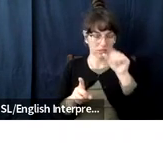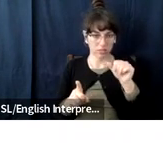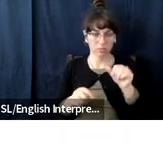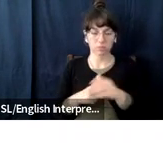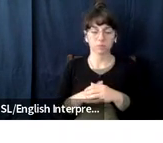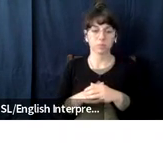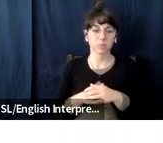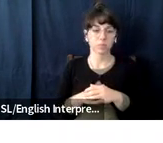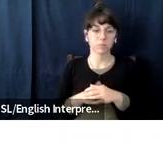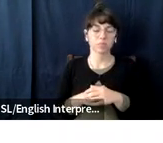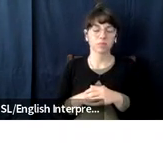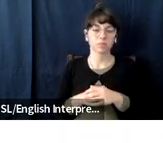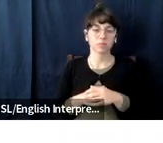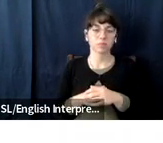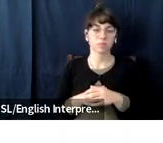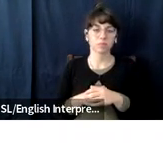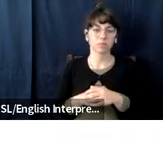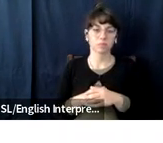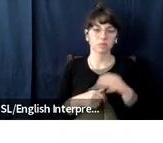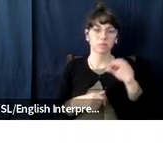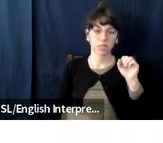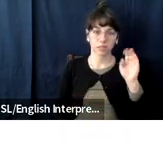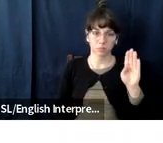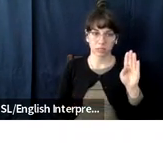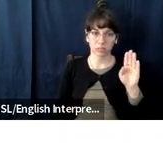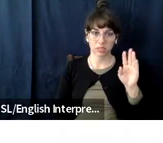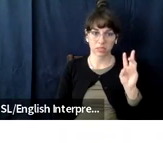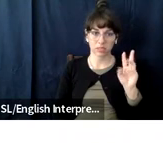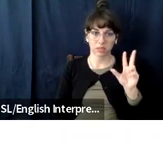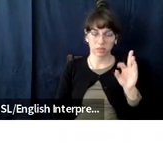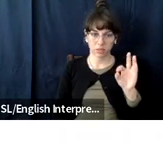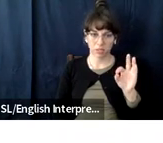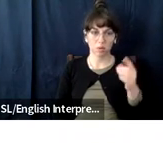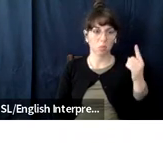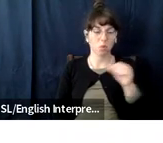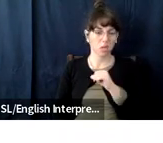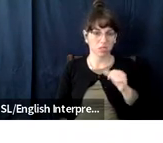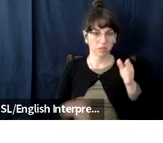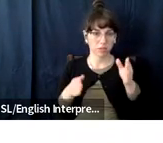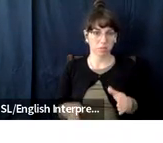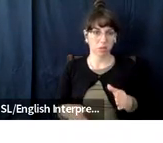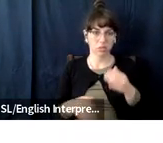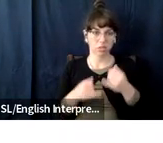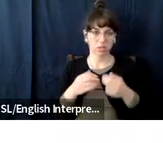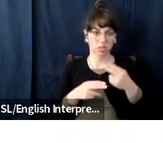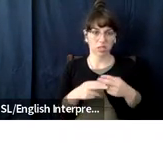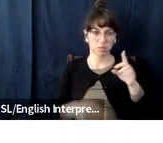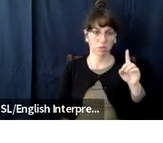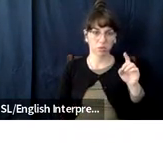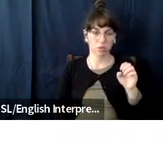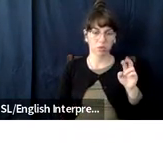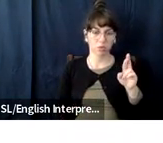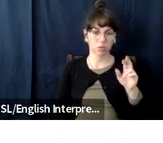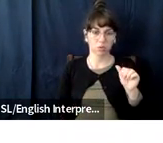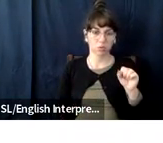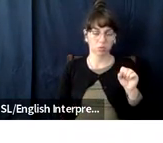Bill 639, which was authored by Assemblyperson Durazo, was actually signed into